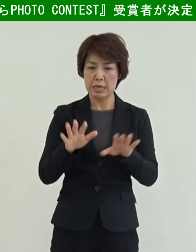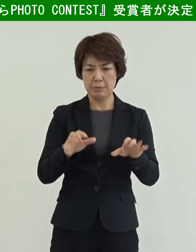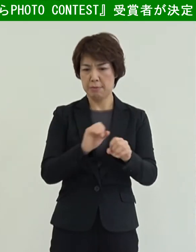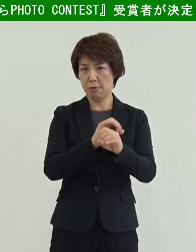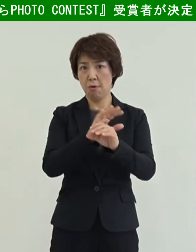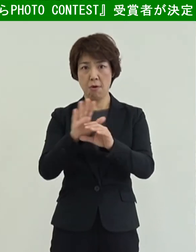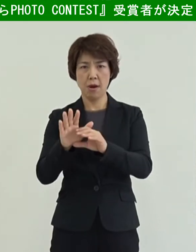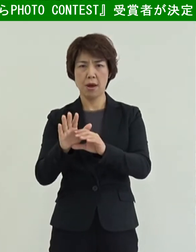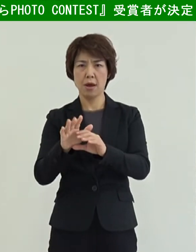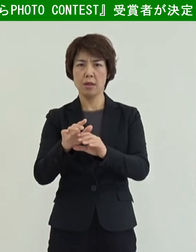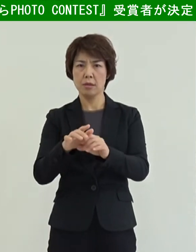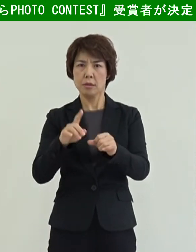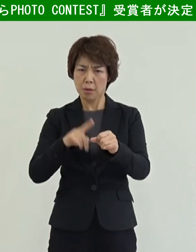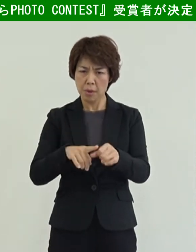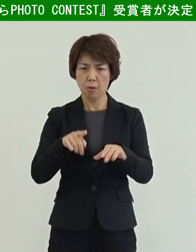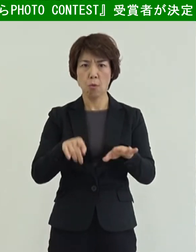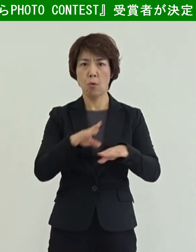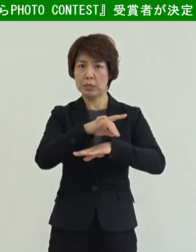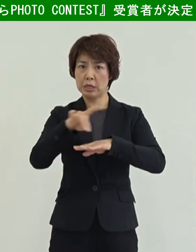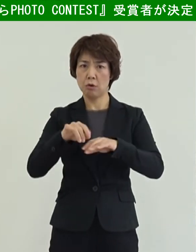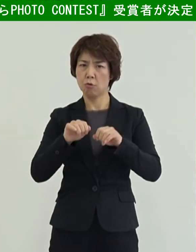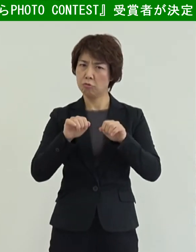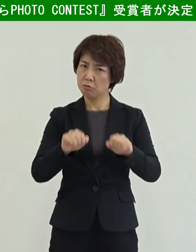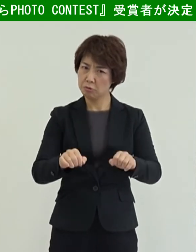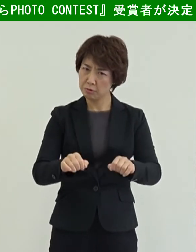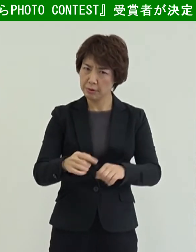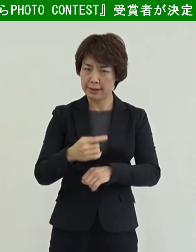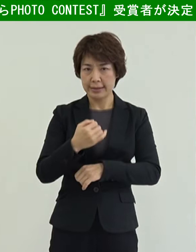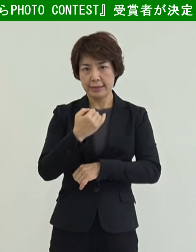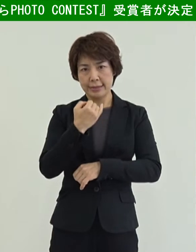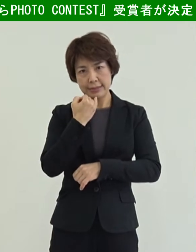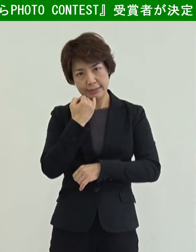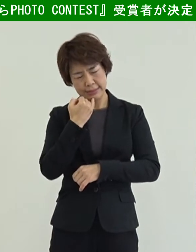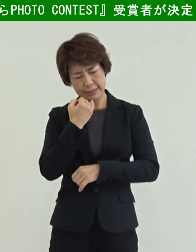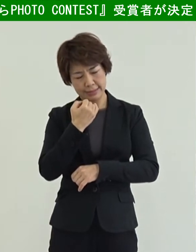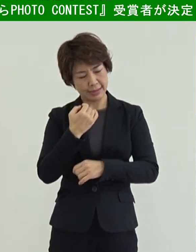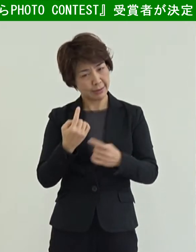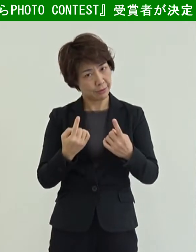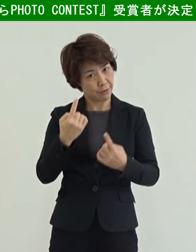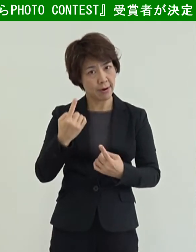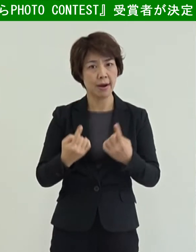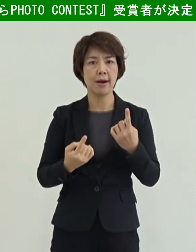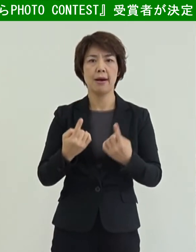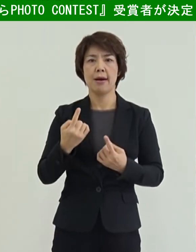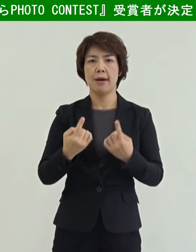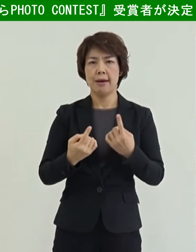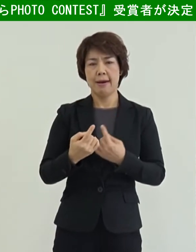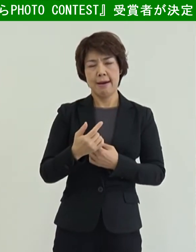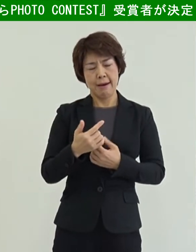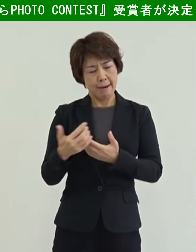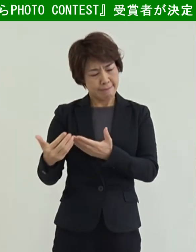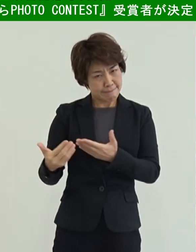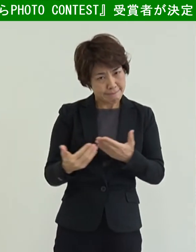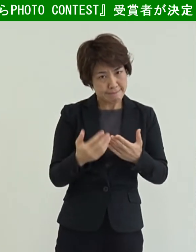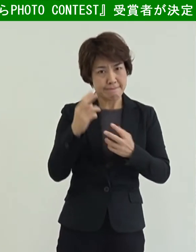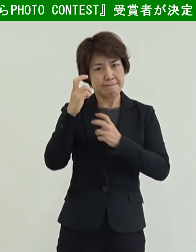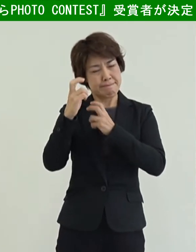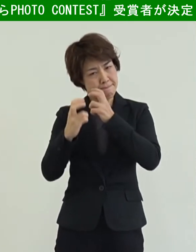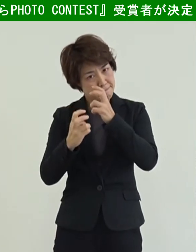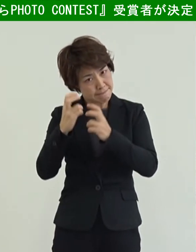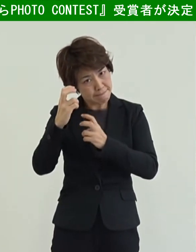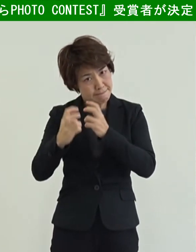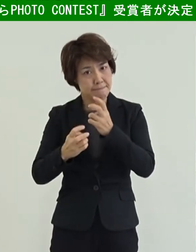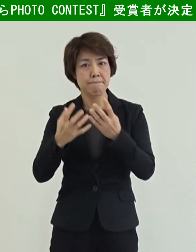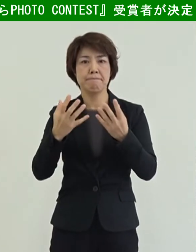中でこういう企画のものをやっていいのかどうかということをだいぶ春秋は